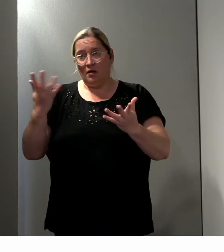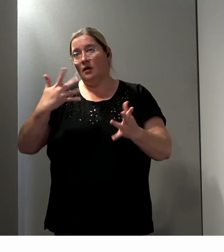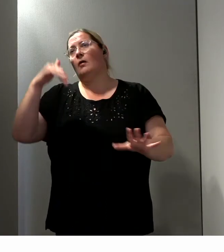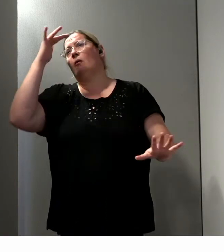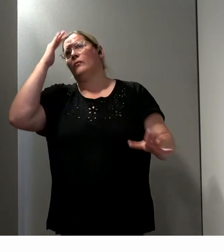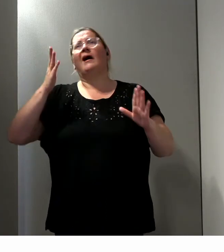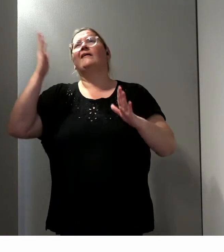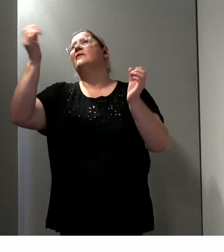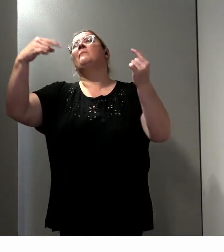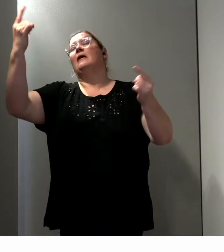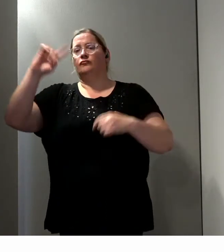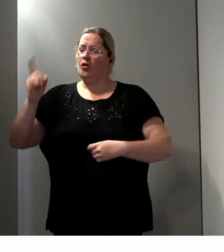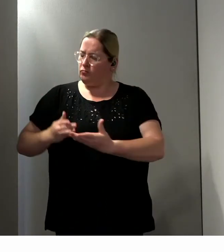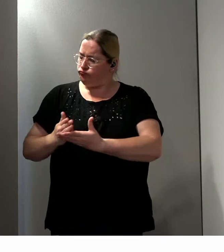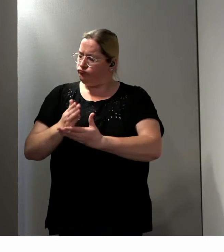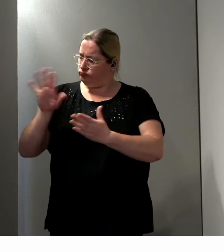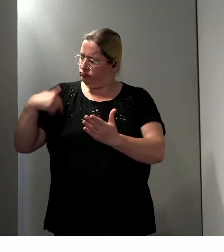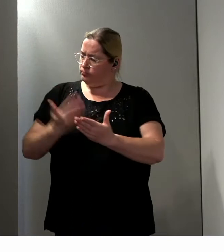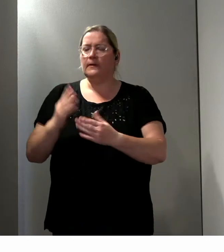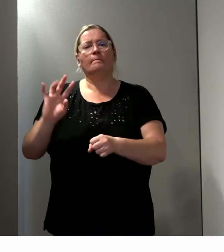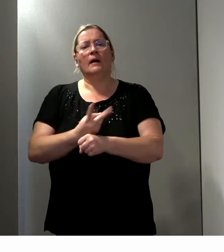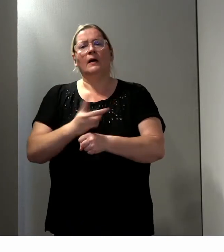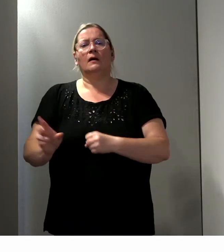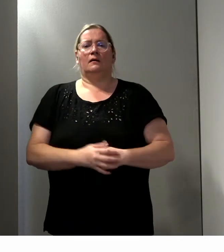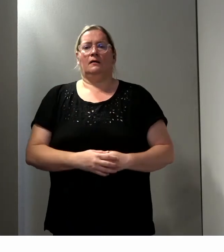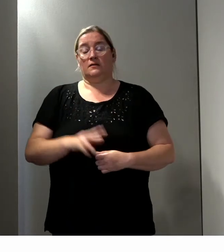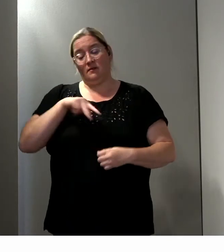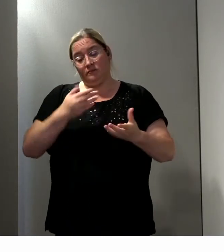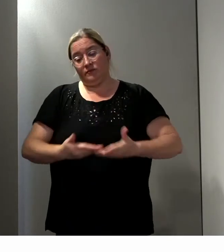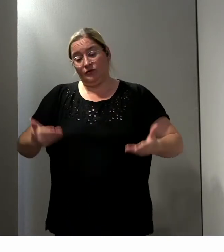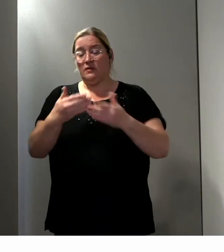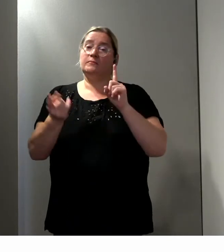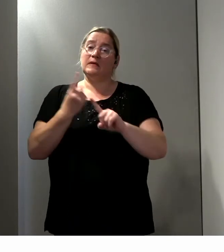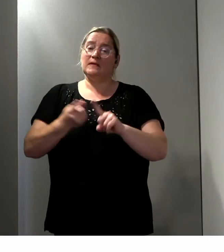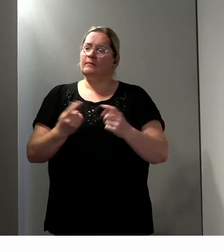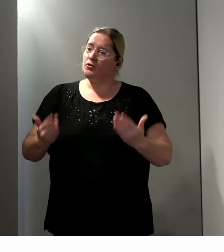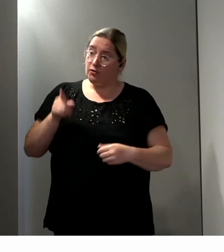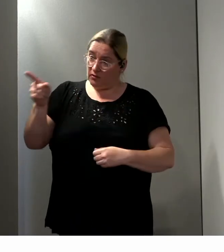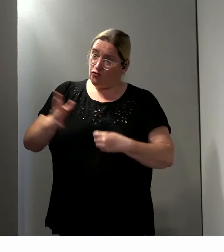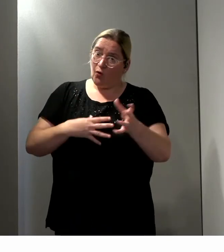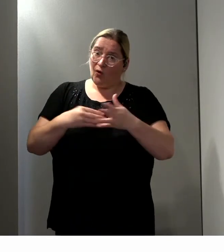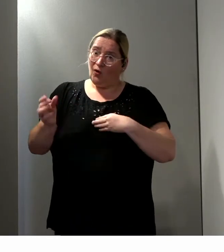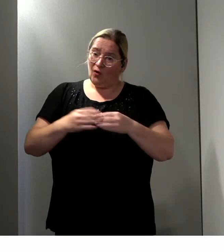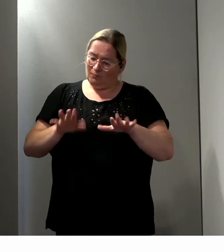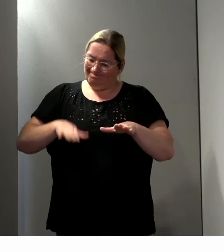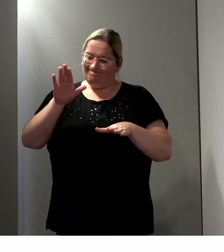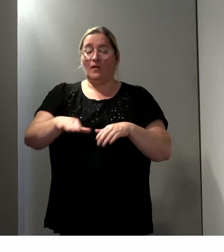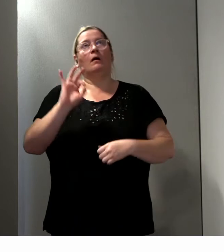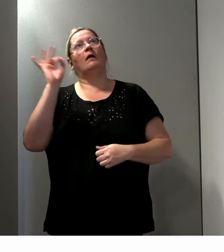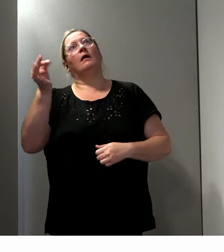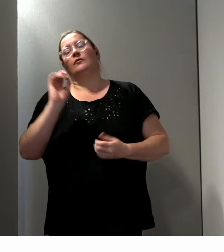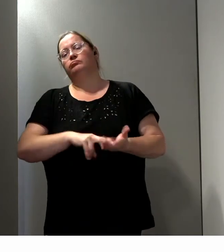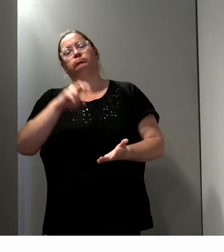comète, mais du coup, c'est mon cas particulier. Donc, et aujourd'hui, vous êtes heureux d'avoir franchi le pas?